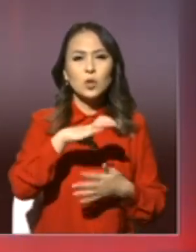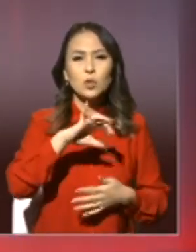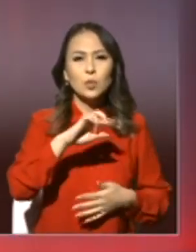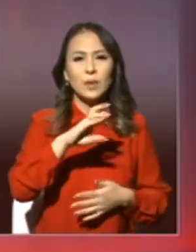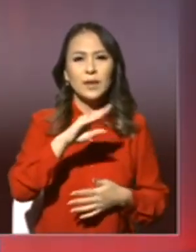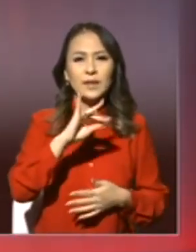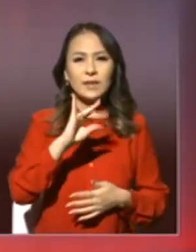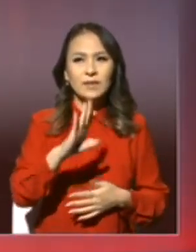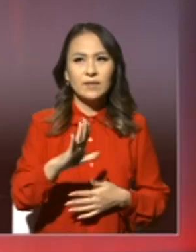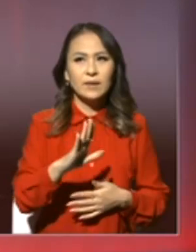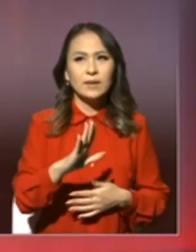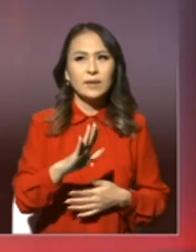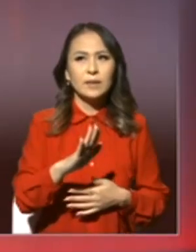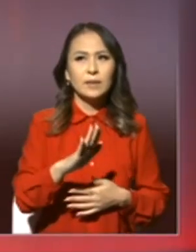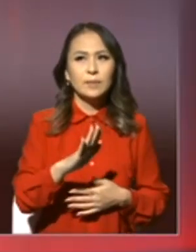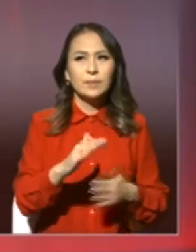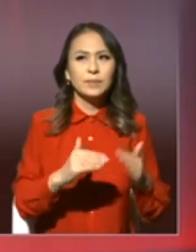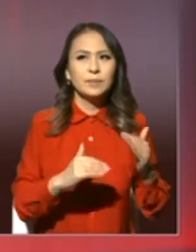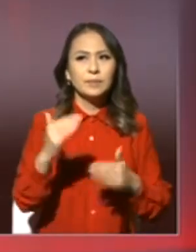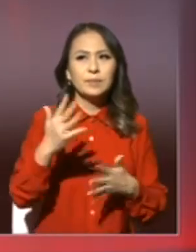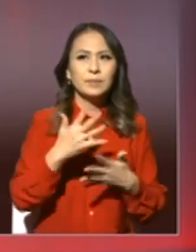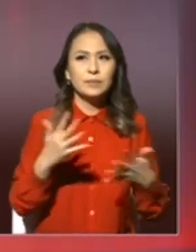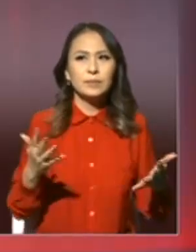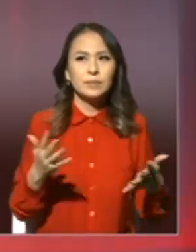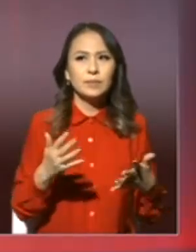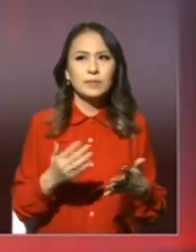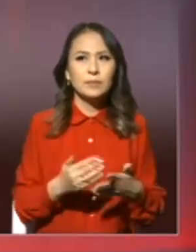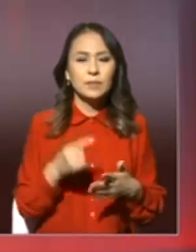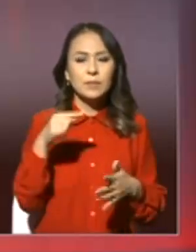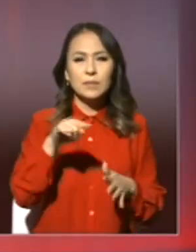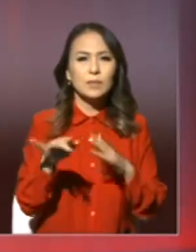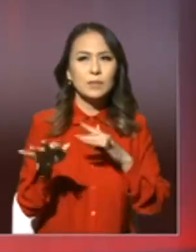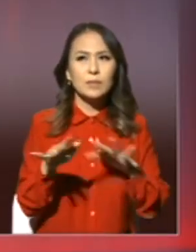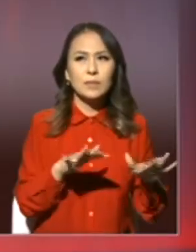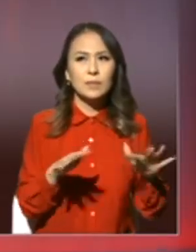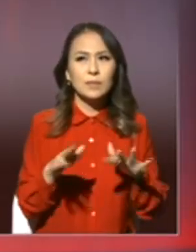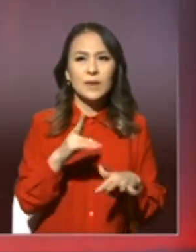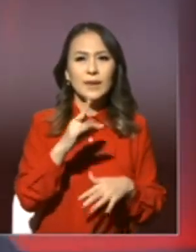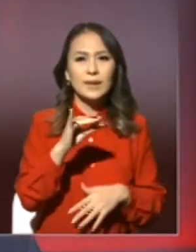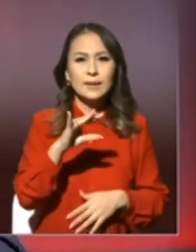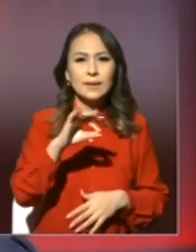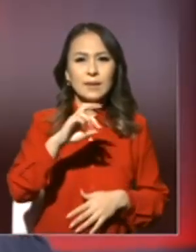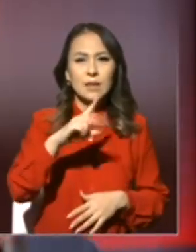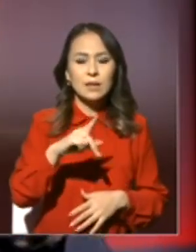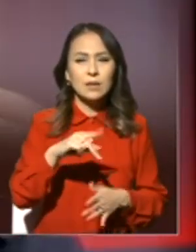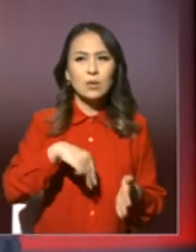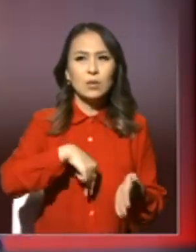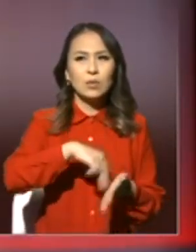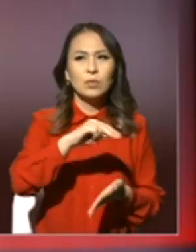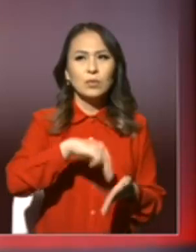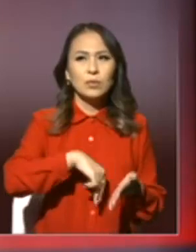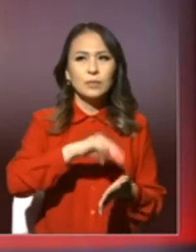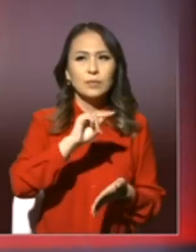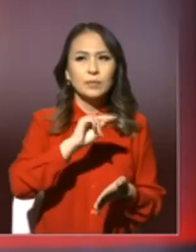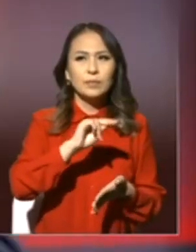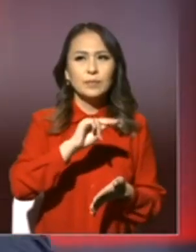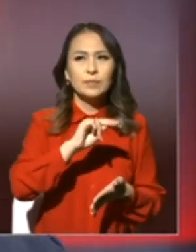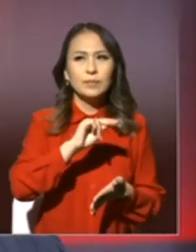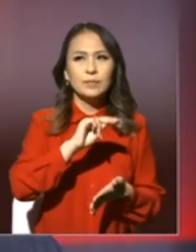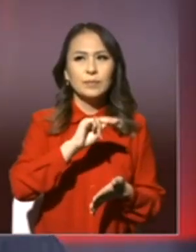Сол субъективті мүдделерін жоғары қояды. Ана шаруаның дизельге деген сұраныс мінез құлқынан